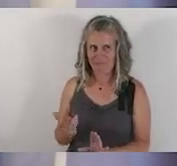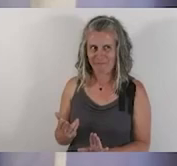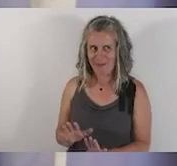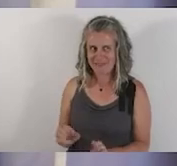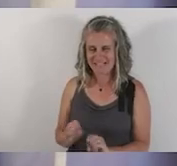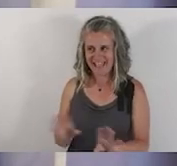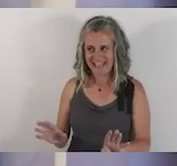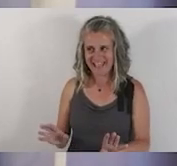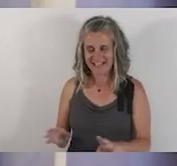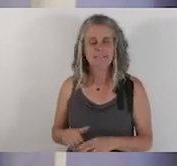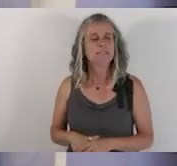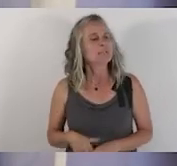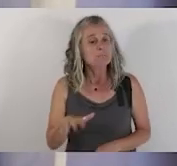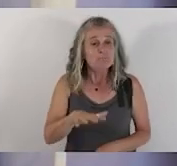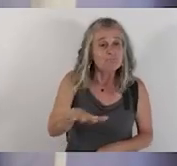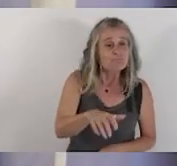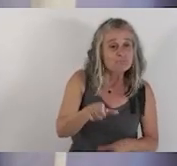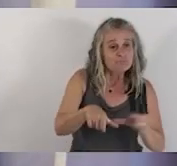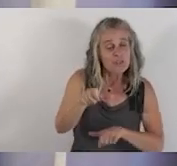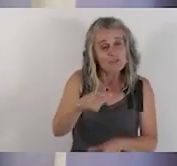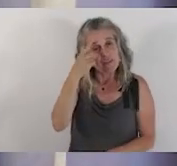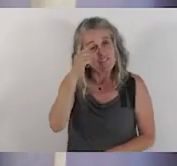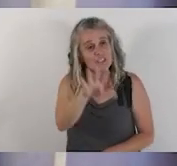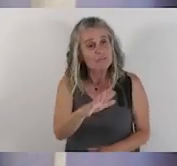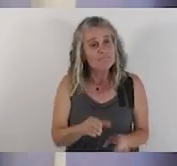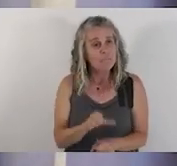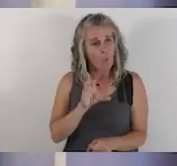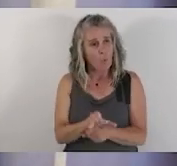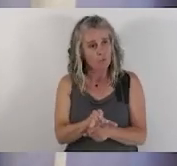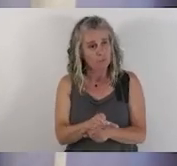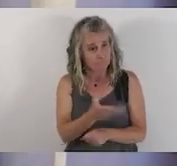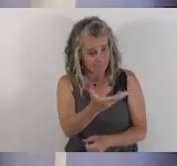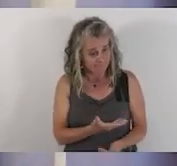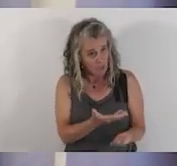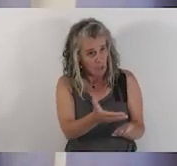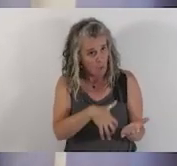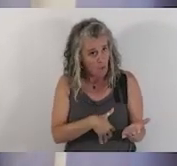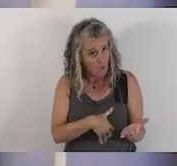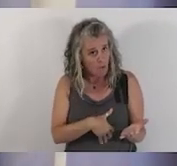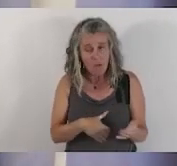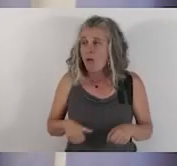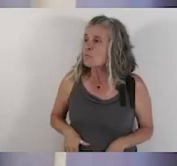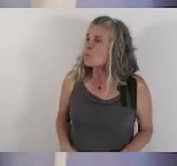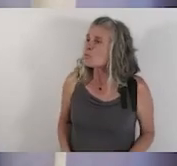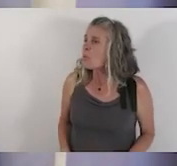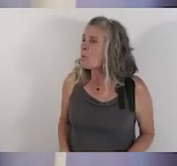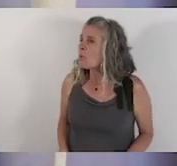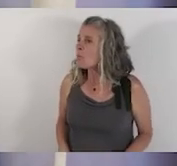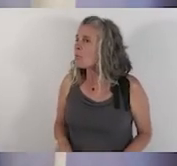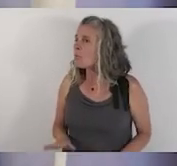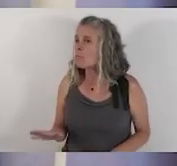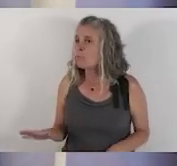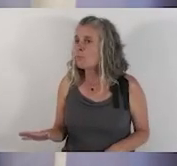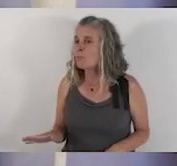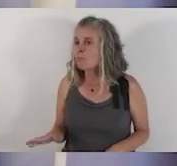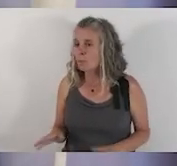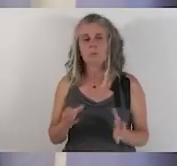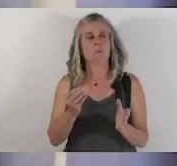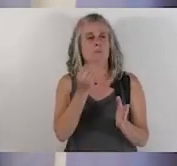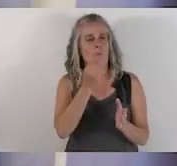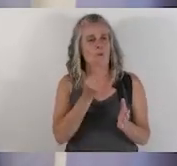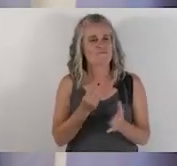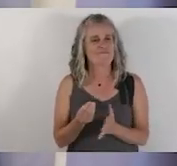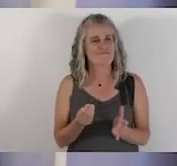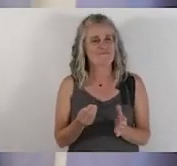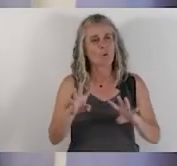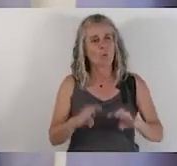Je prends les avis. Y a-t-il des contre cette délibération? Y a-t-il des abstentions? Eh bien, avis